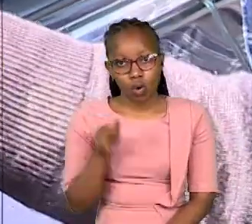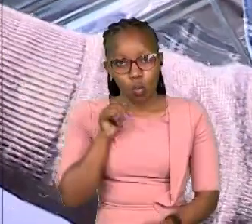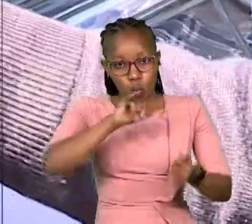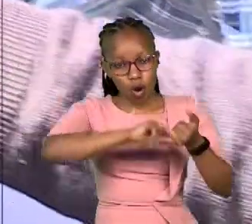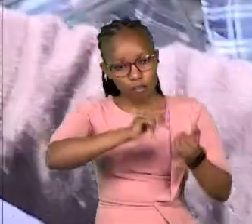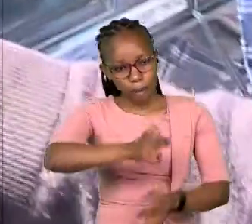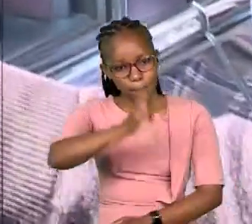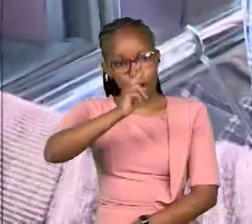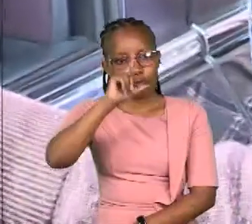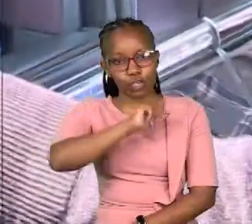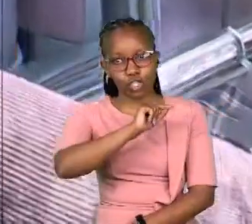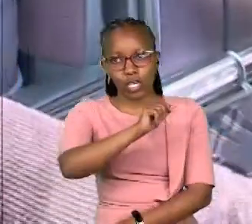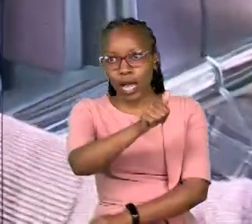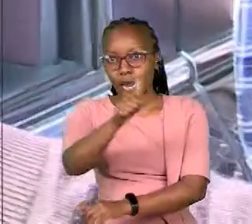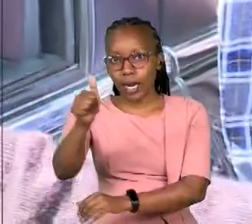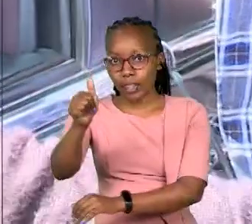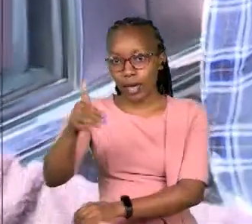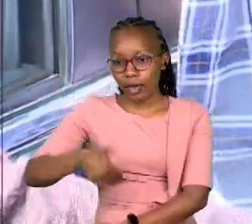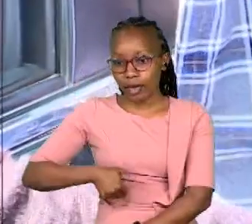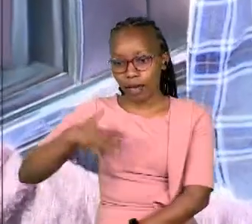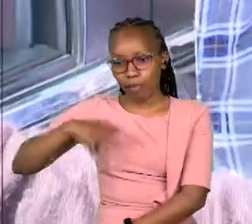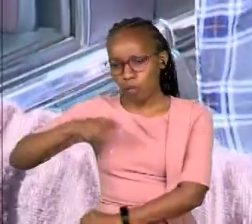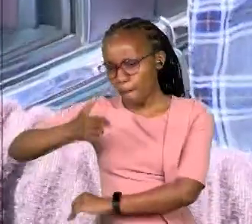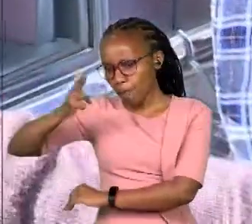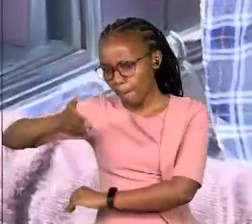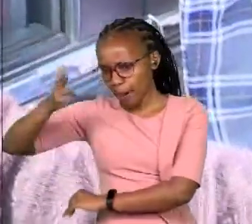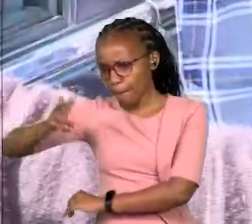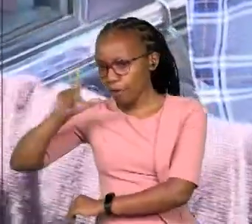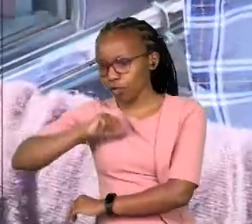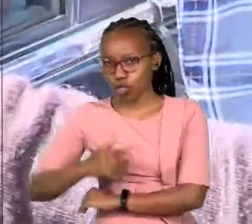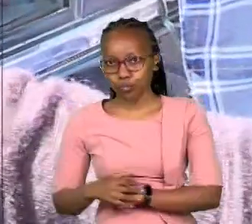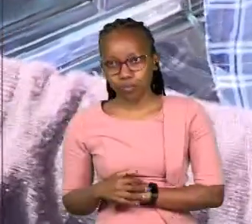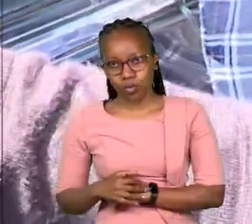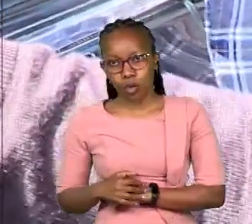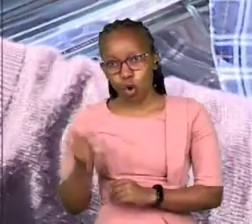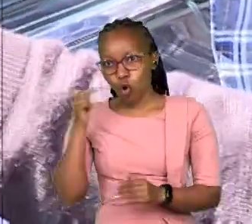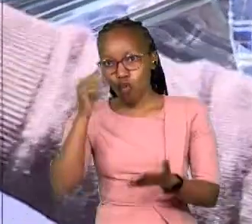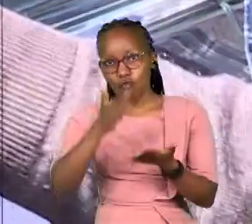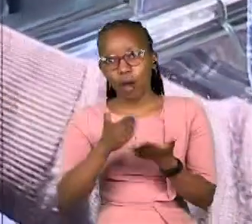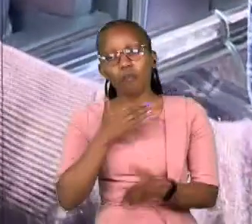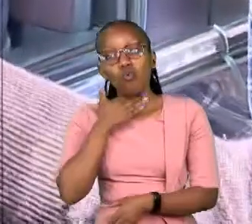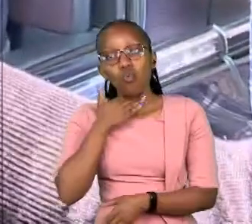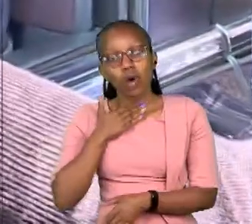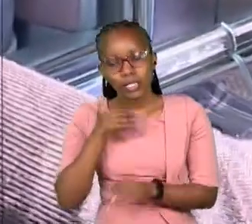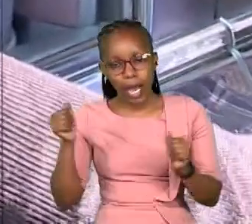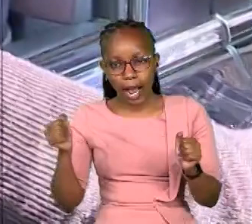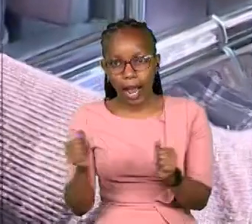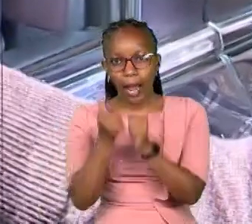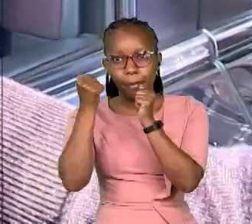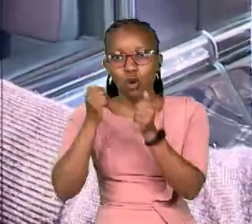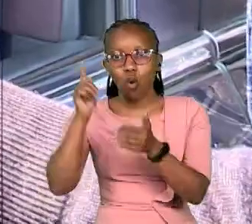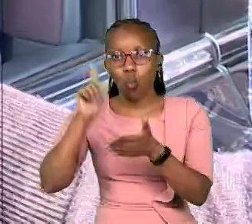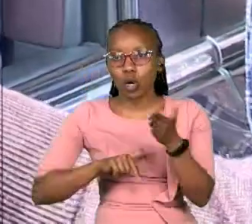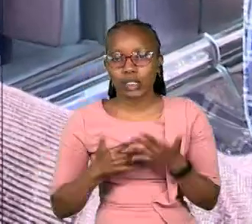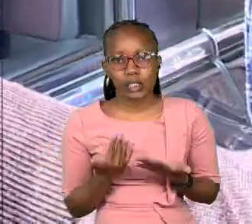risasi na amepika vijana wengine pia marisasi. Sasa tunakuja kuangalia ni nini haswa ilisababisha